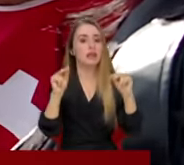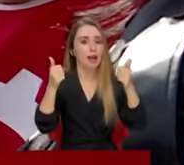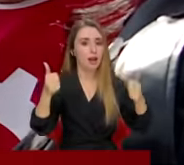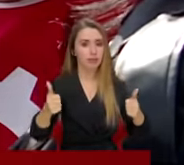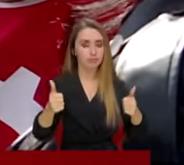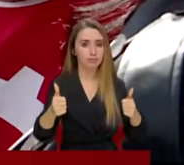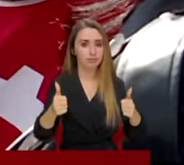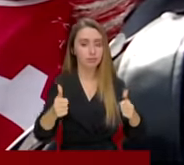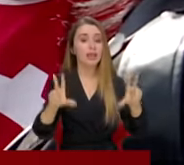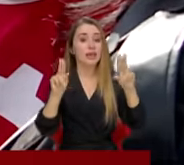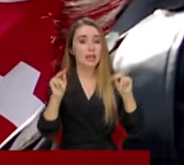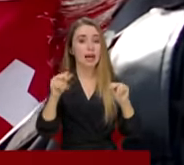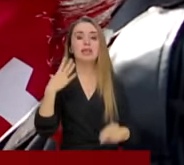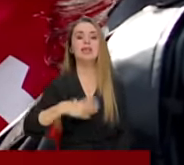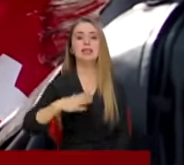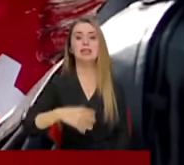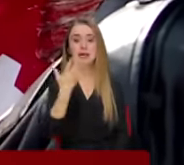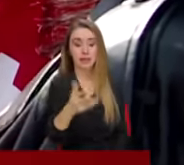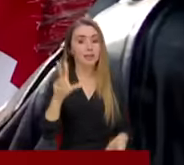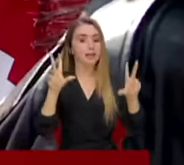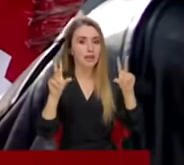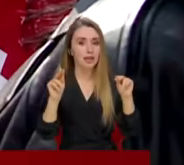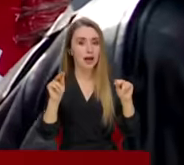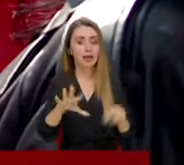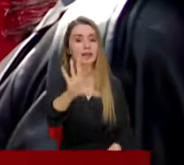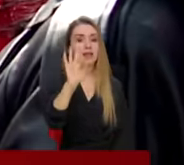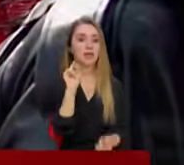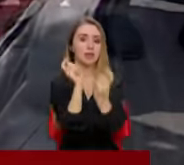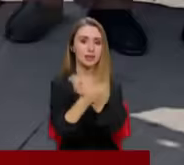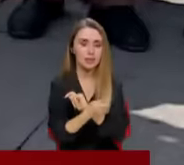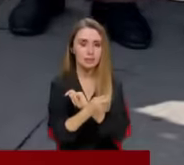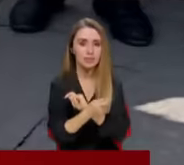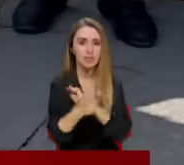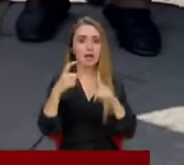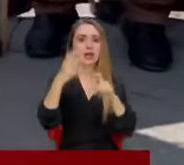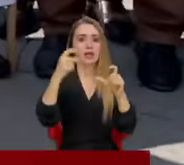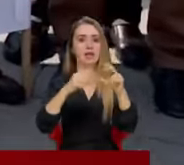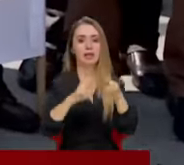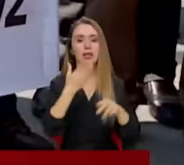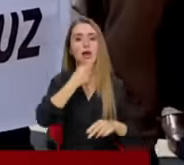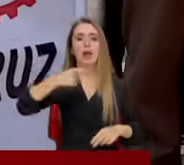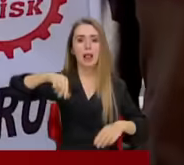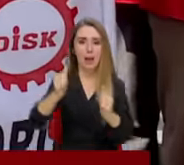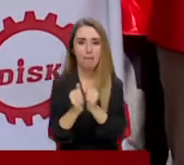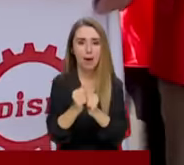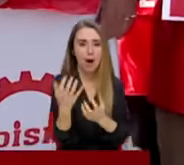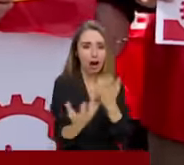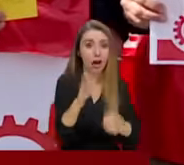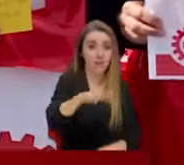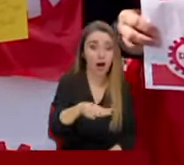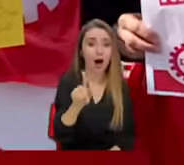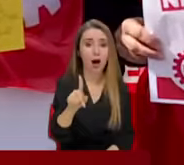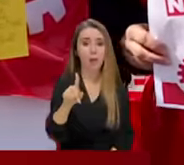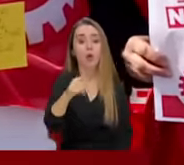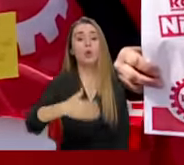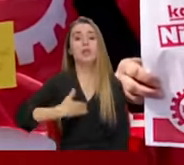bile. Yeter ki niyet olsun, yeter ki tercihler değişsin. DİSK emeklilerle birlikte kaynak var ama niyet